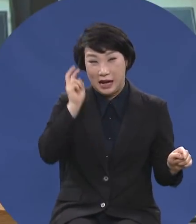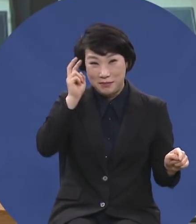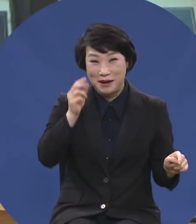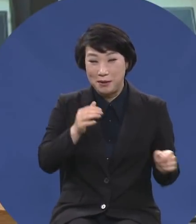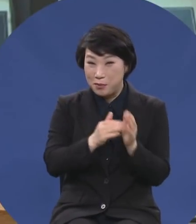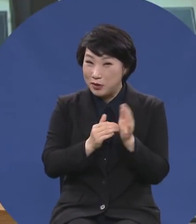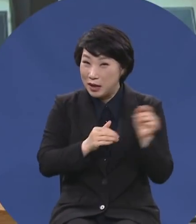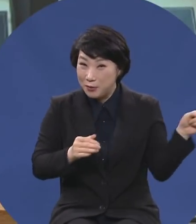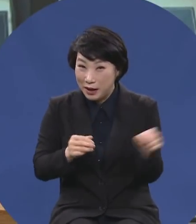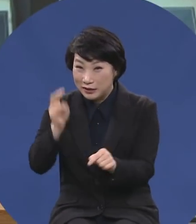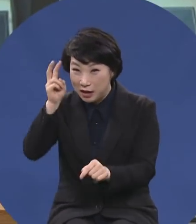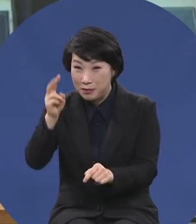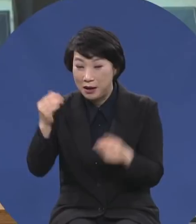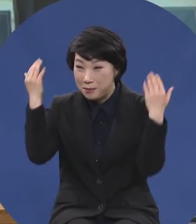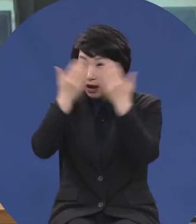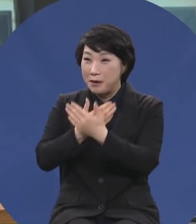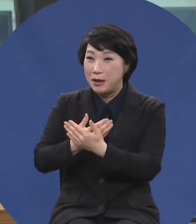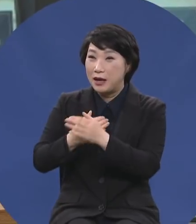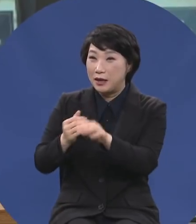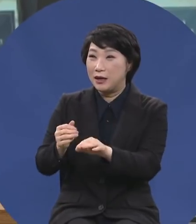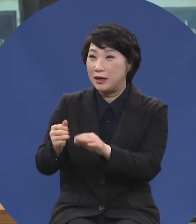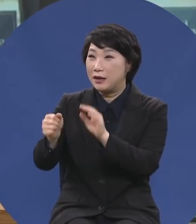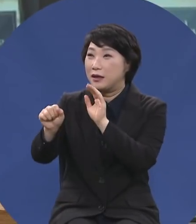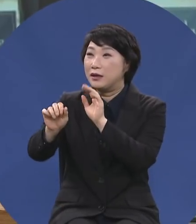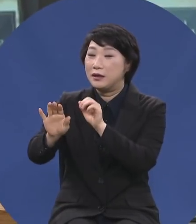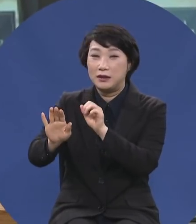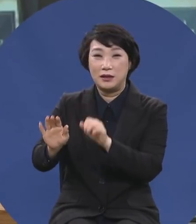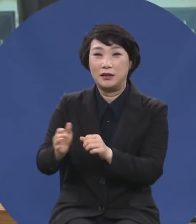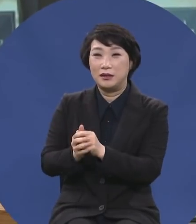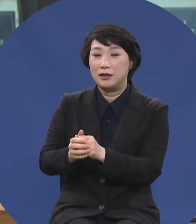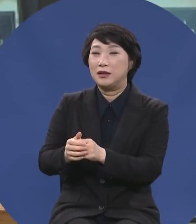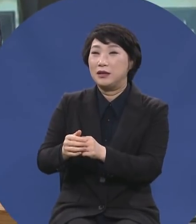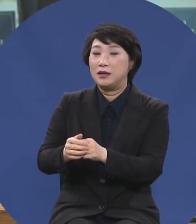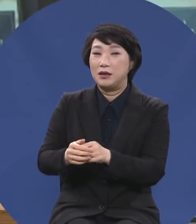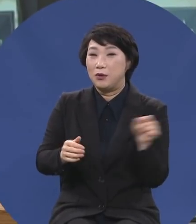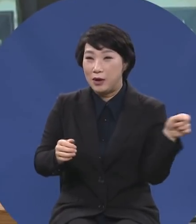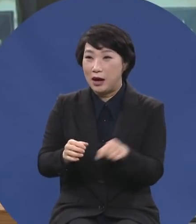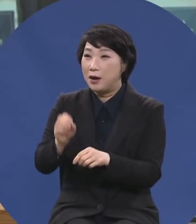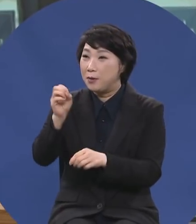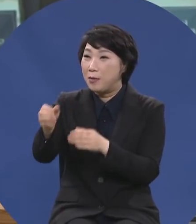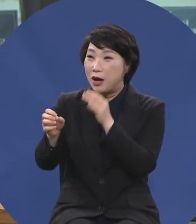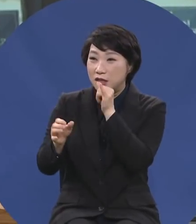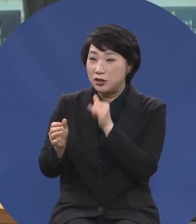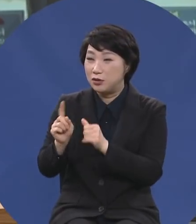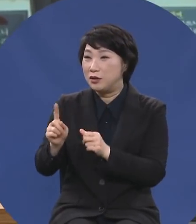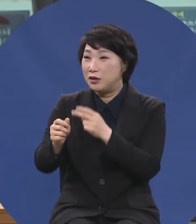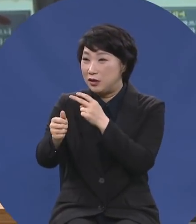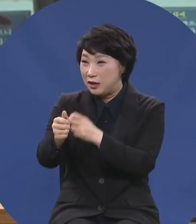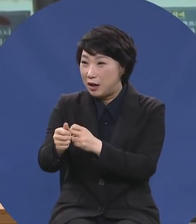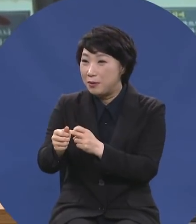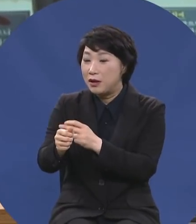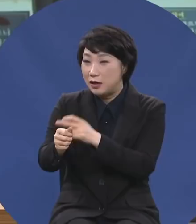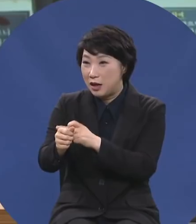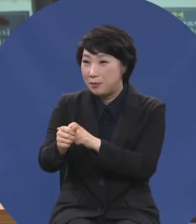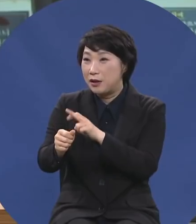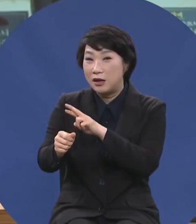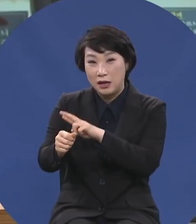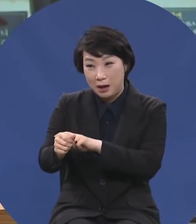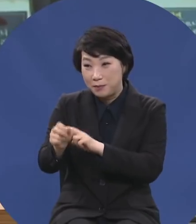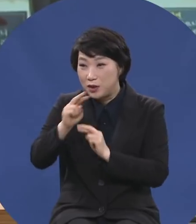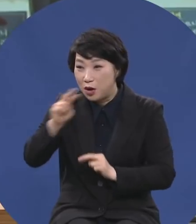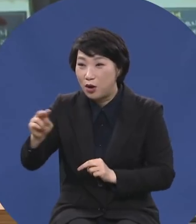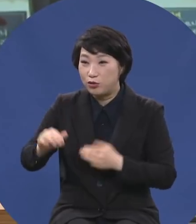왔나 봅니다. 밤에 와서 가로되 납비요, 우리가 당신은 하나님께로서 오신 선생인